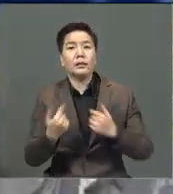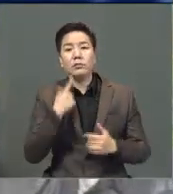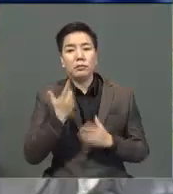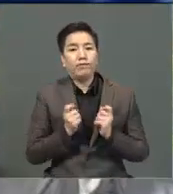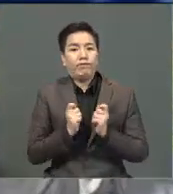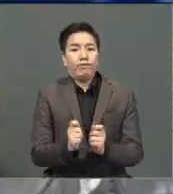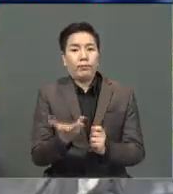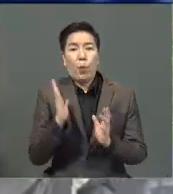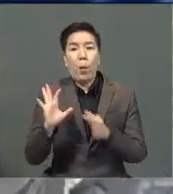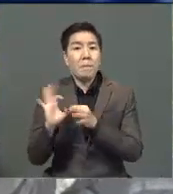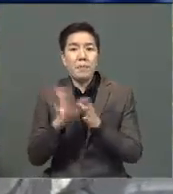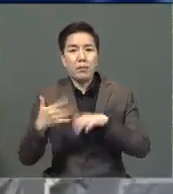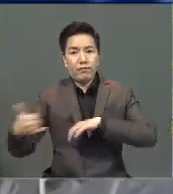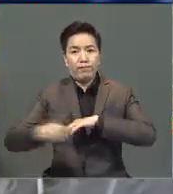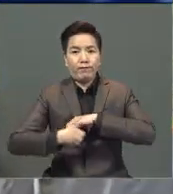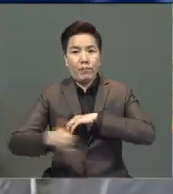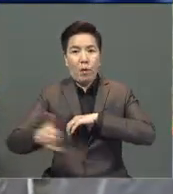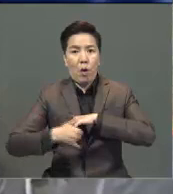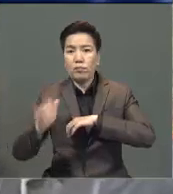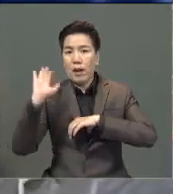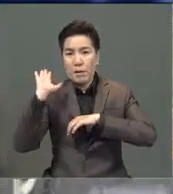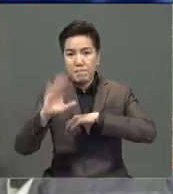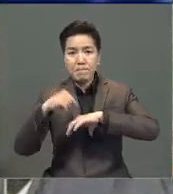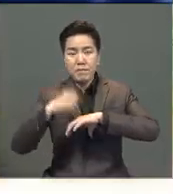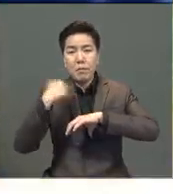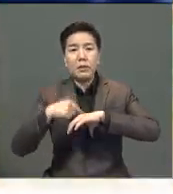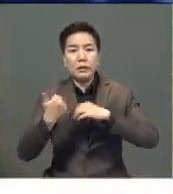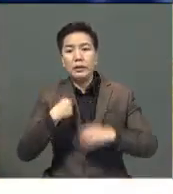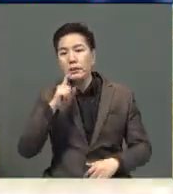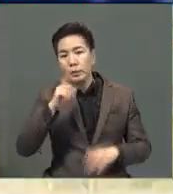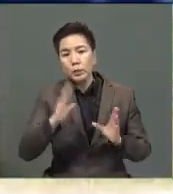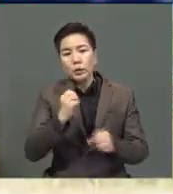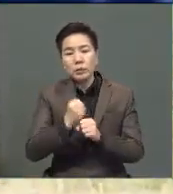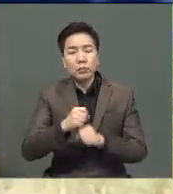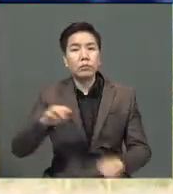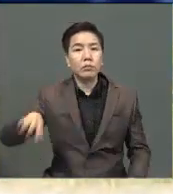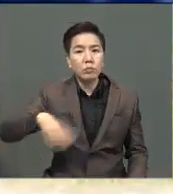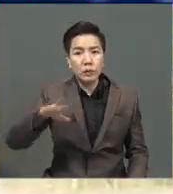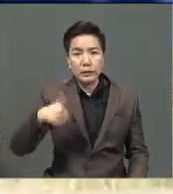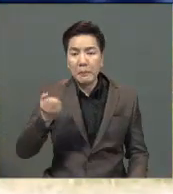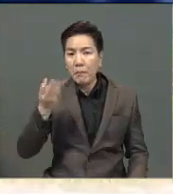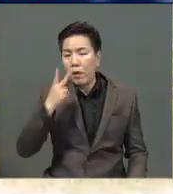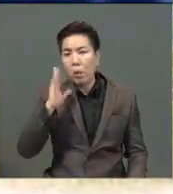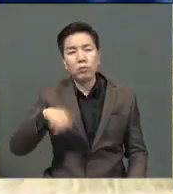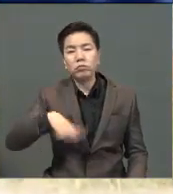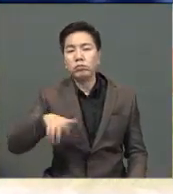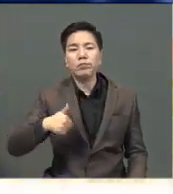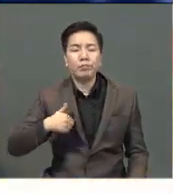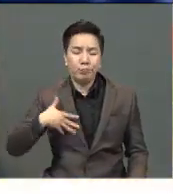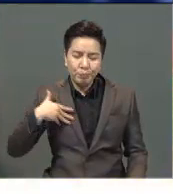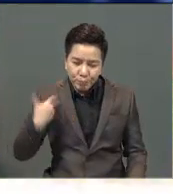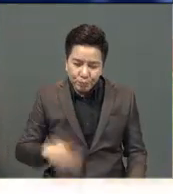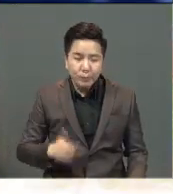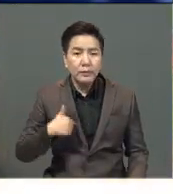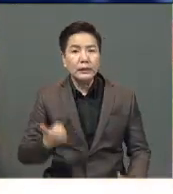าไม่อนุญาตให้ผู้ที่ไม่เกี่ยวข้องเข้าออกโดยเด็ดขาดนะคะจากการไปถามเจ้าหน้าที่ส่วนใหญ่ก็ไม่สบายใจกับเหตุการณ์ที่เ